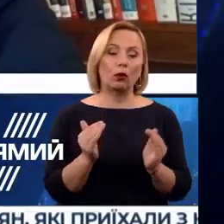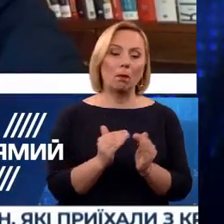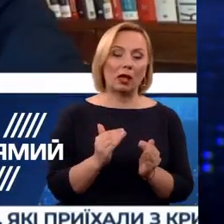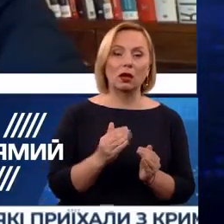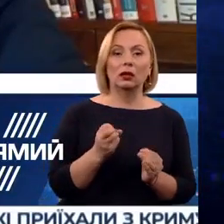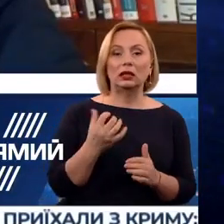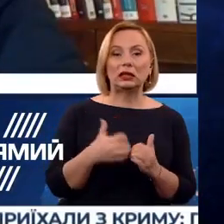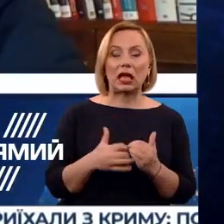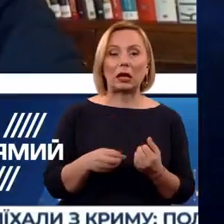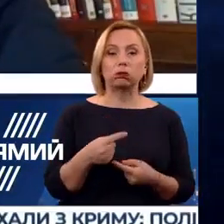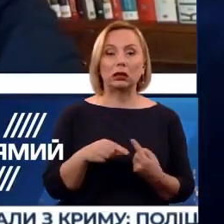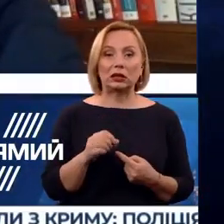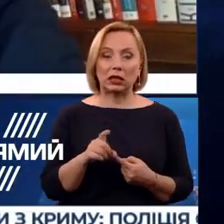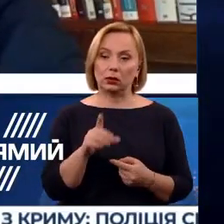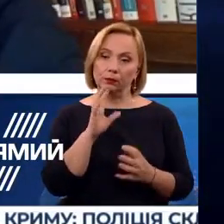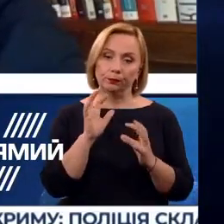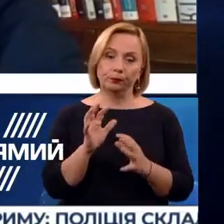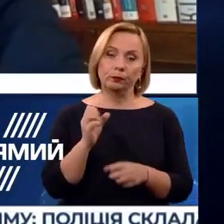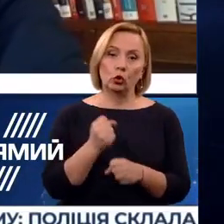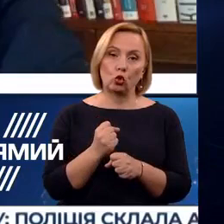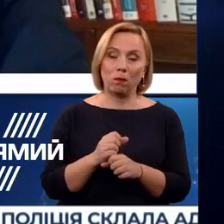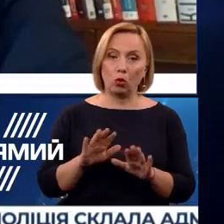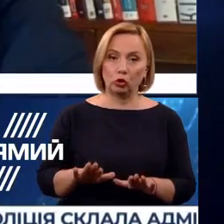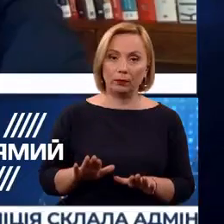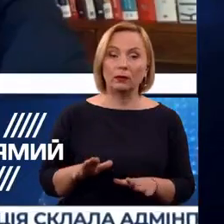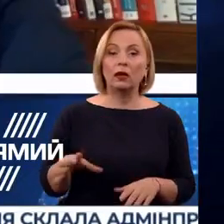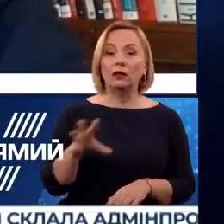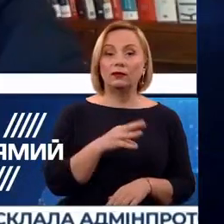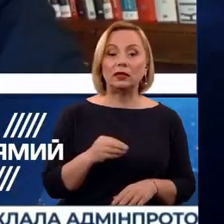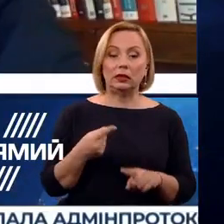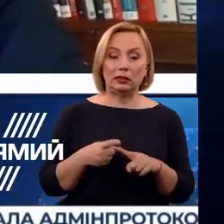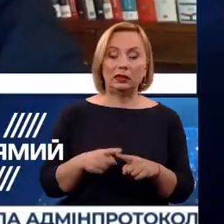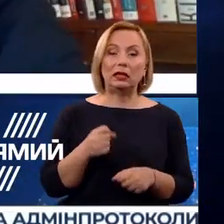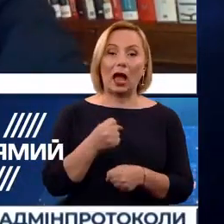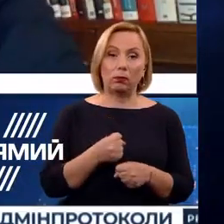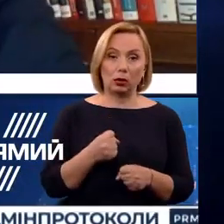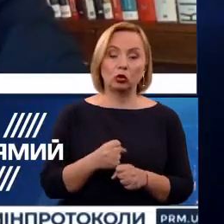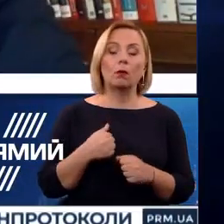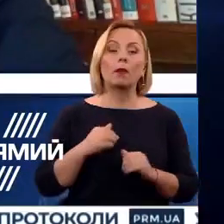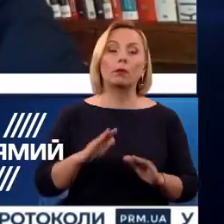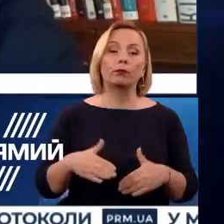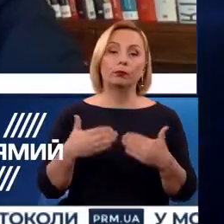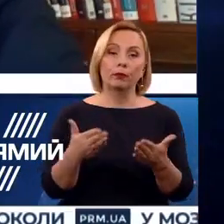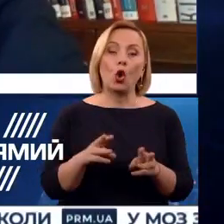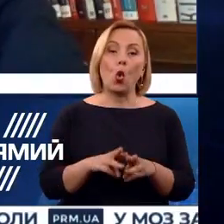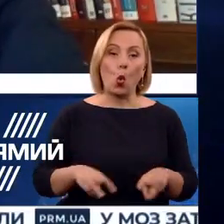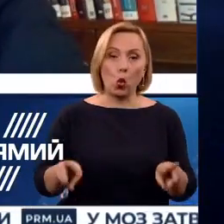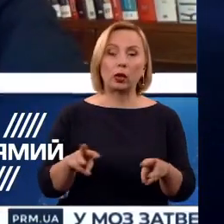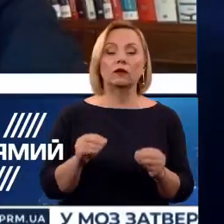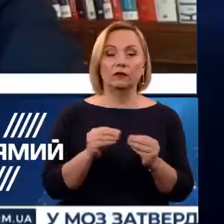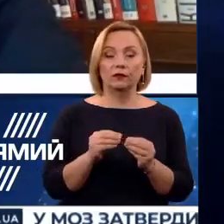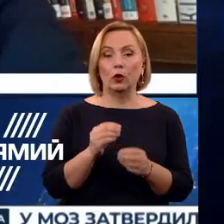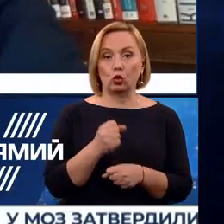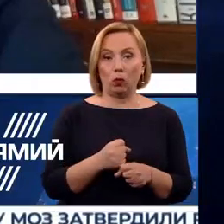щоб вони зберігали робочі місця. Ми всі ці напрацювання публічно пропонуємо уряду, щоб вони брали і робили, тому що ми всі в